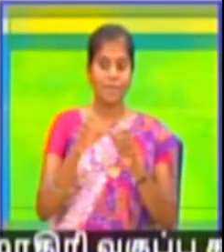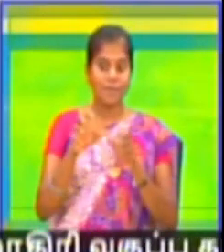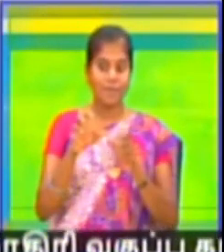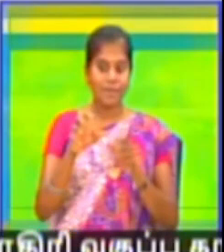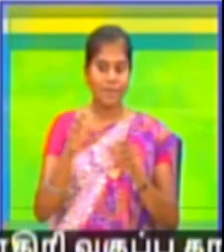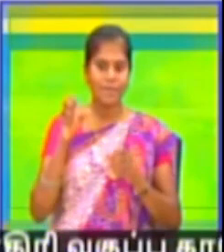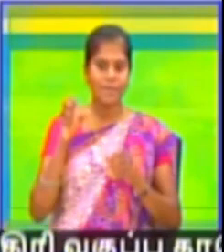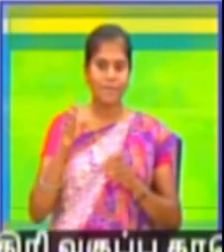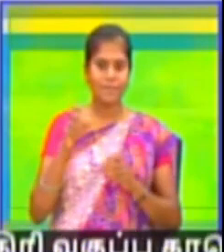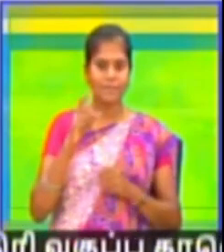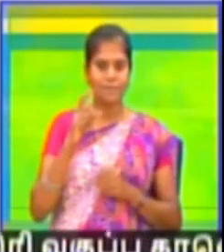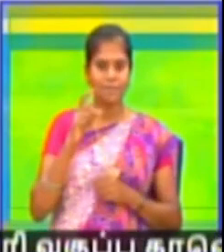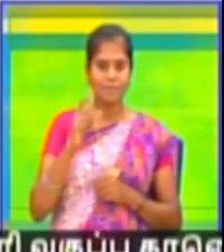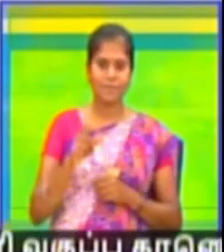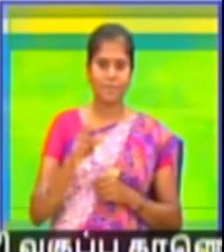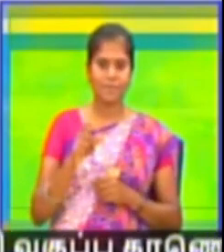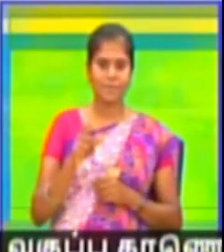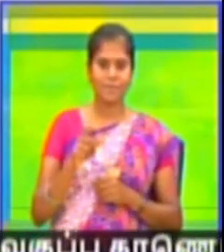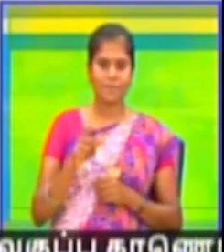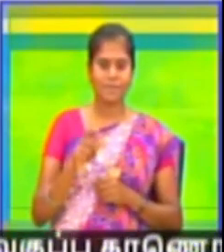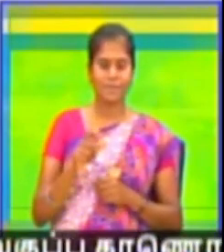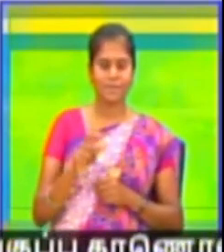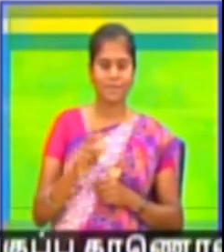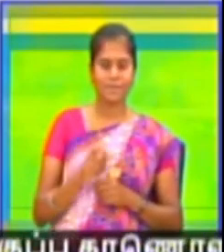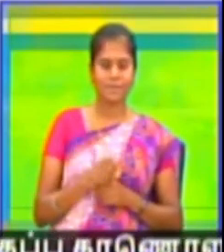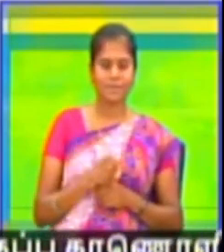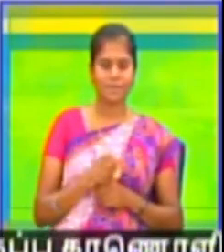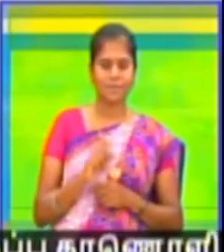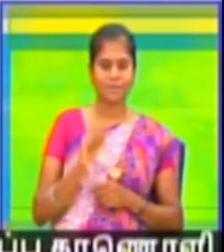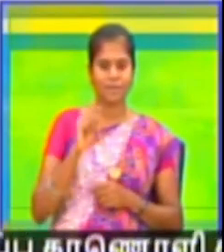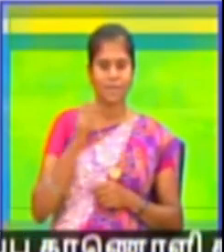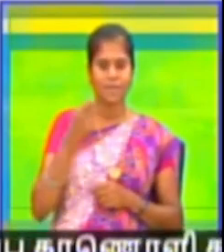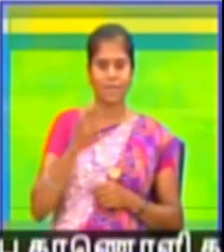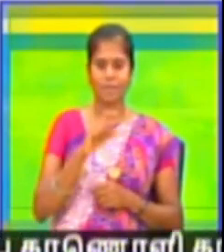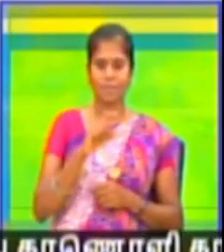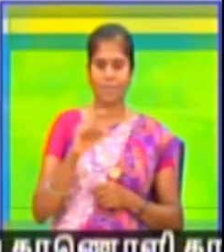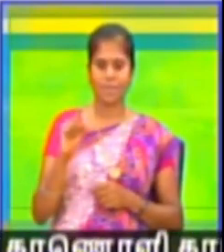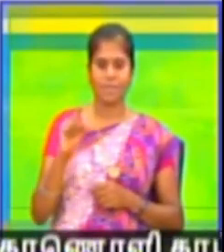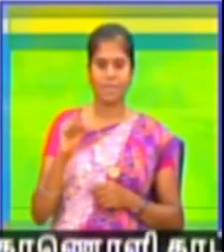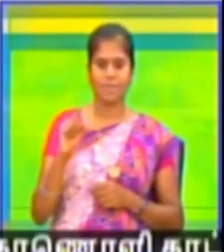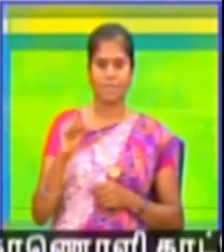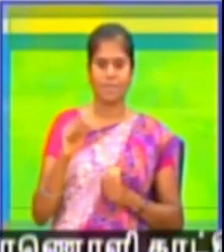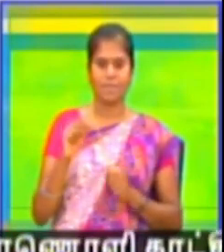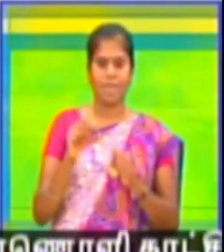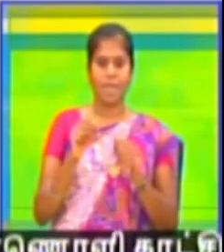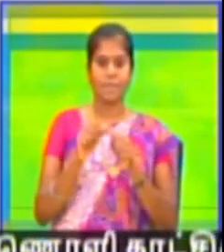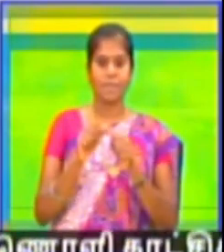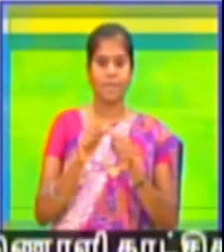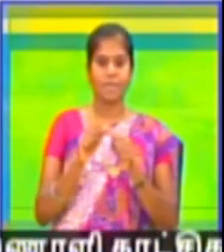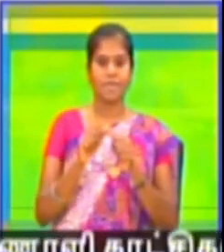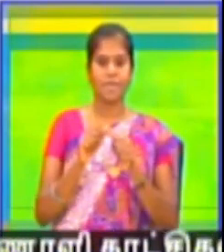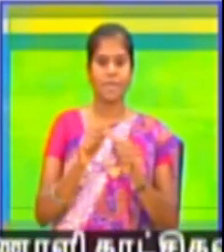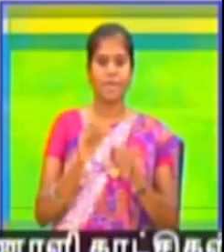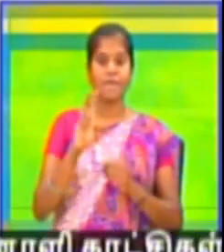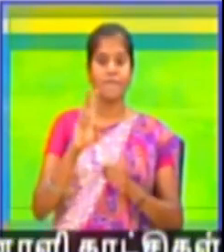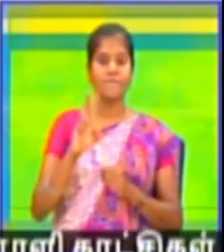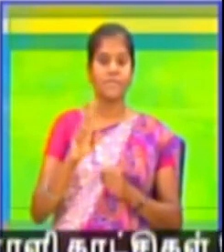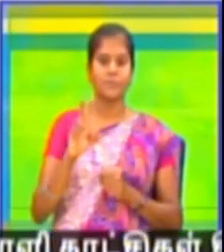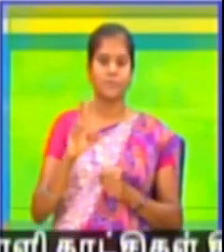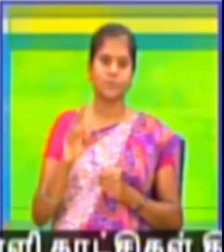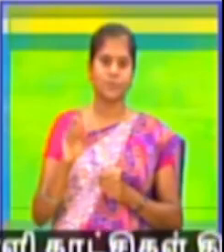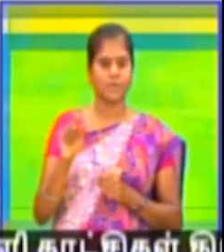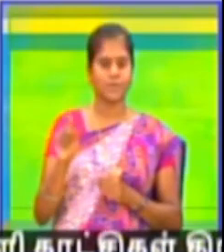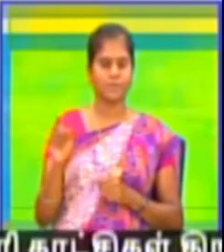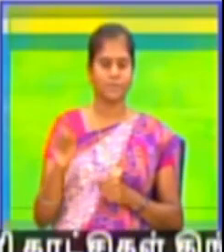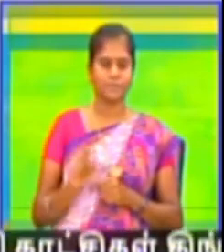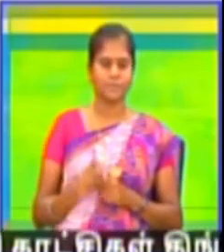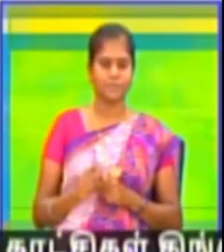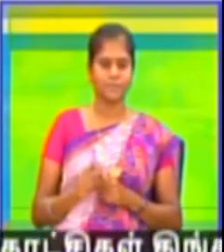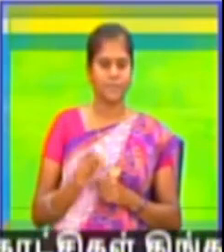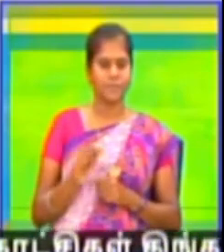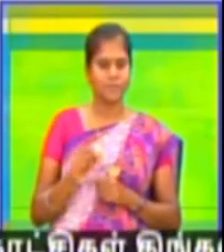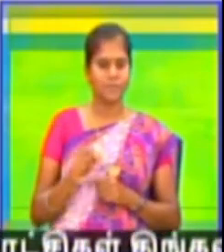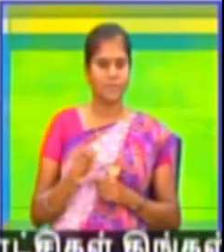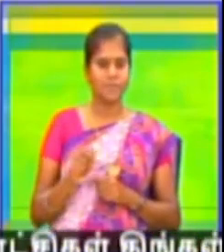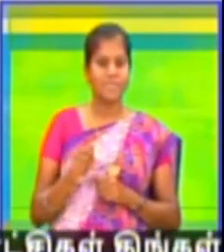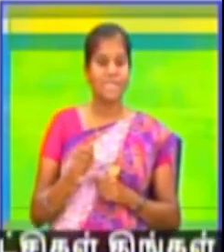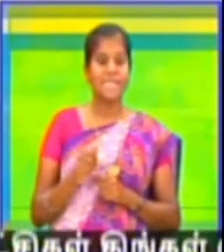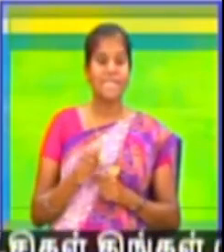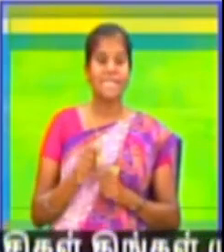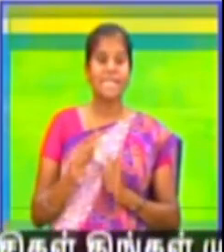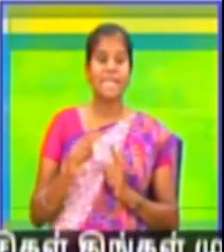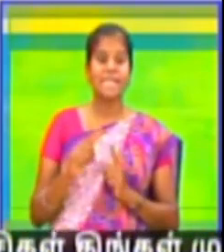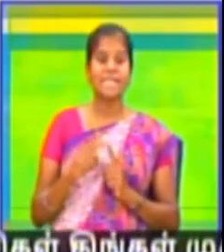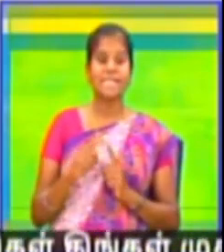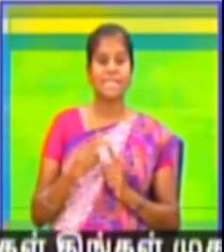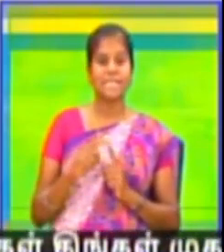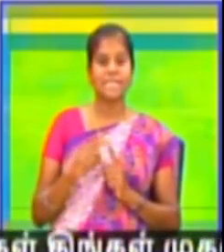யாருன்னா அமெரிக்கோ வெஸ்புகி. இவர் வந்து இத்தாலிய நாட்டை சேர்ந்தவர். இவர் ஒரு ஆய்வு பயணி, ஆய்வுகளை செய்வதில்